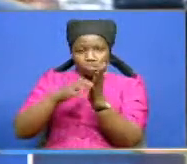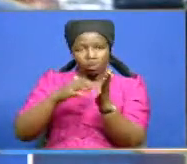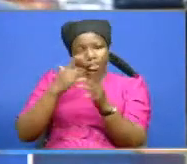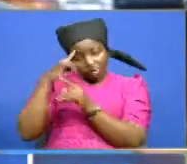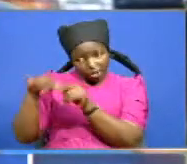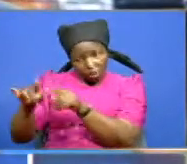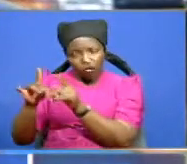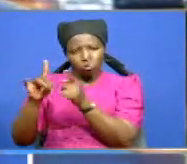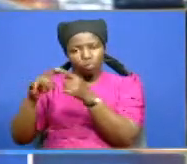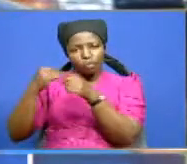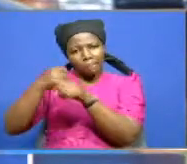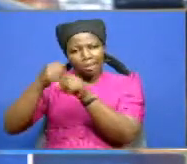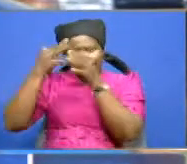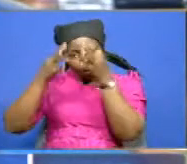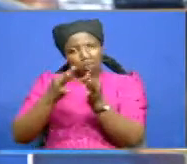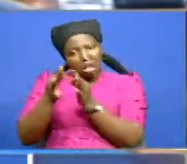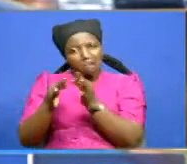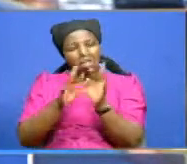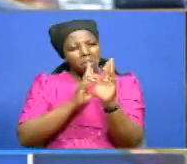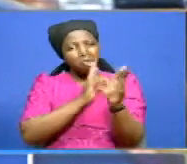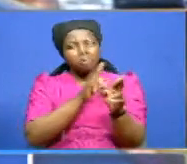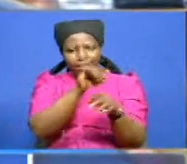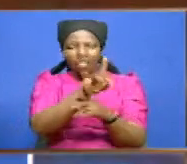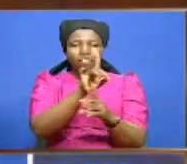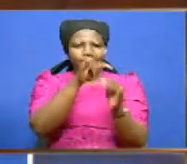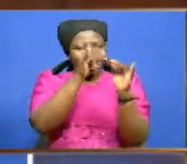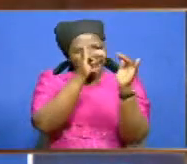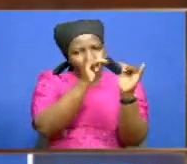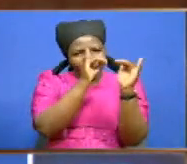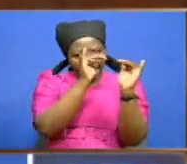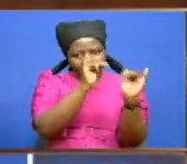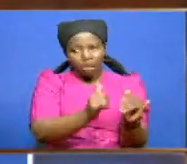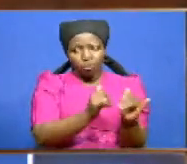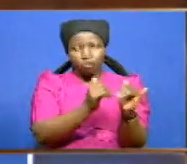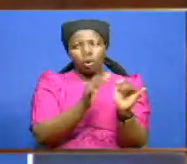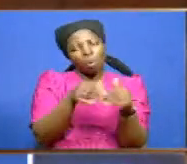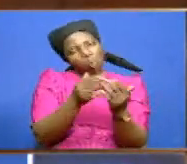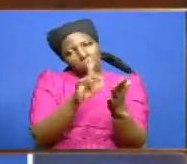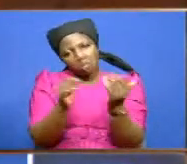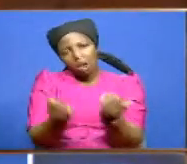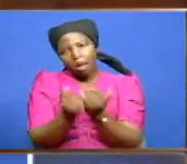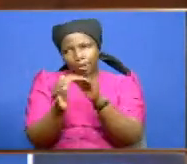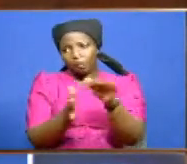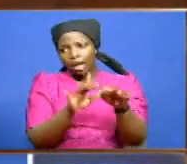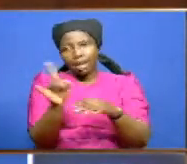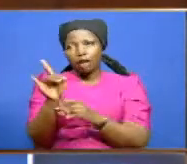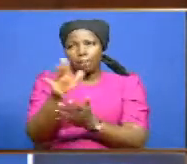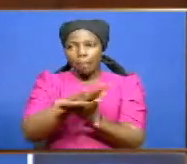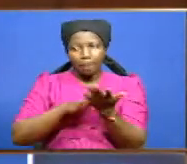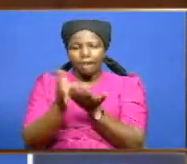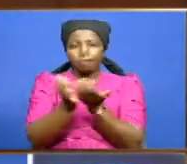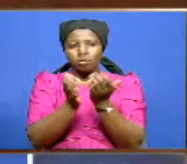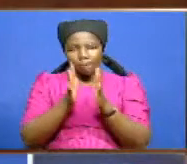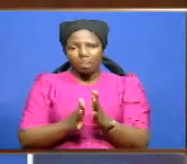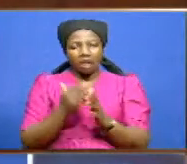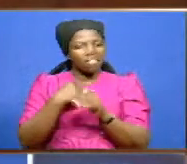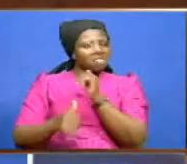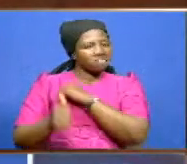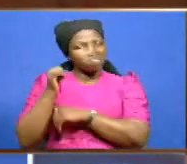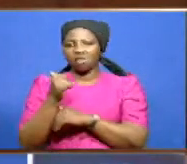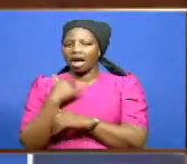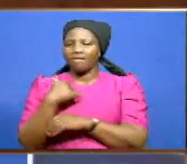wapate kuamua kama watamshtaki upya ama itakuwa vipi. Elsewhere, a Nairobi-based businessman has denied obtaining over